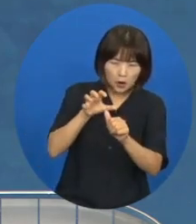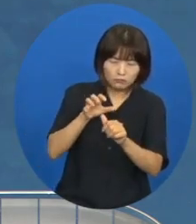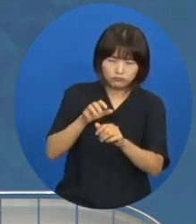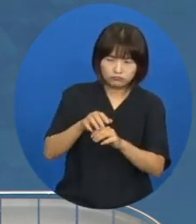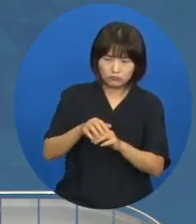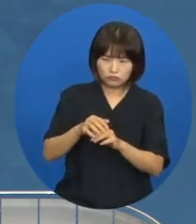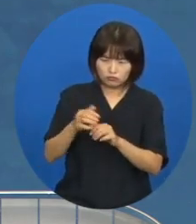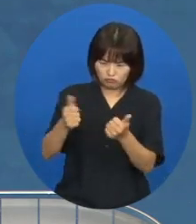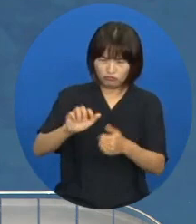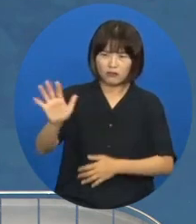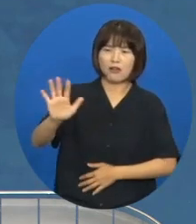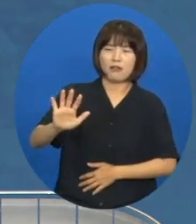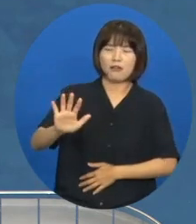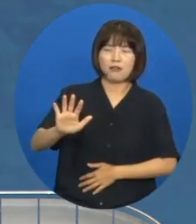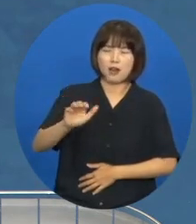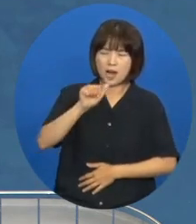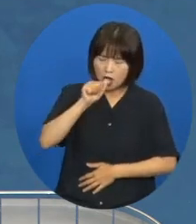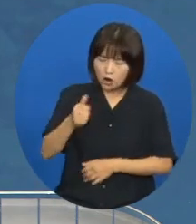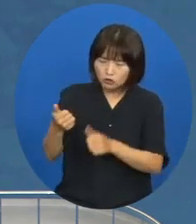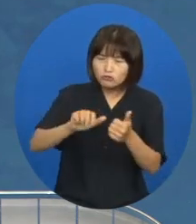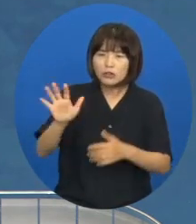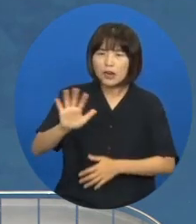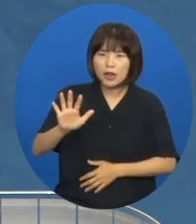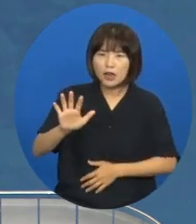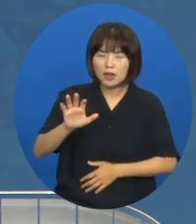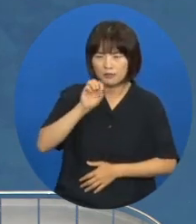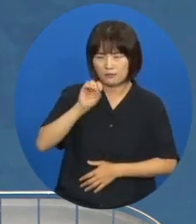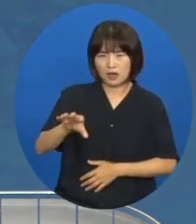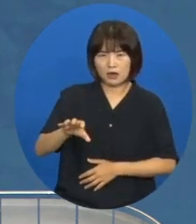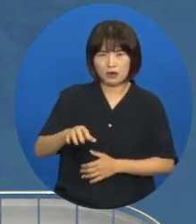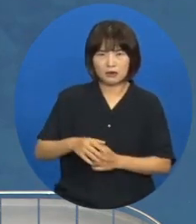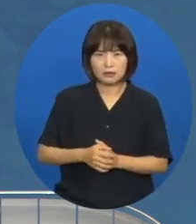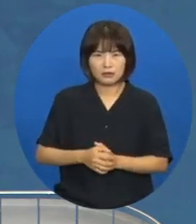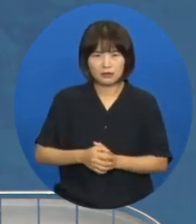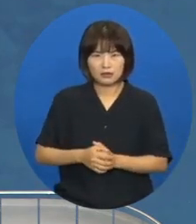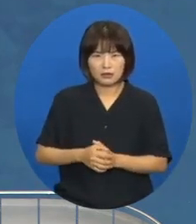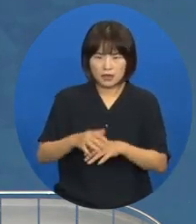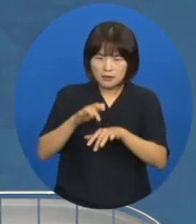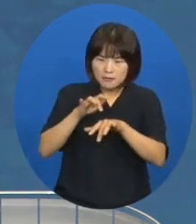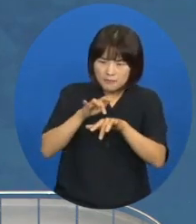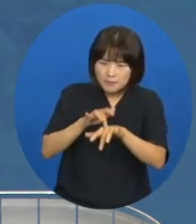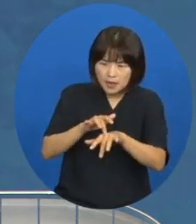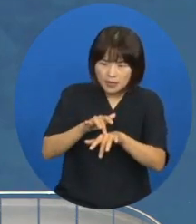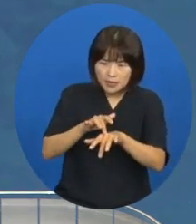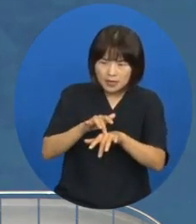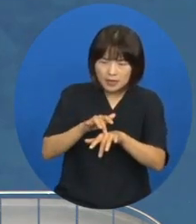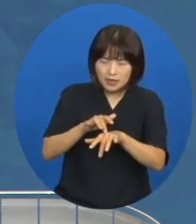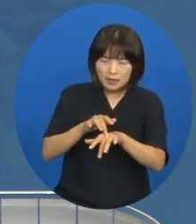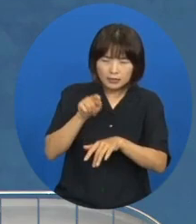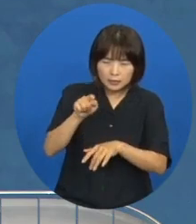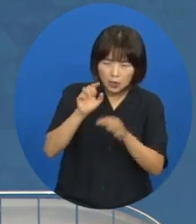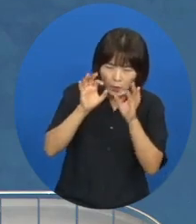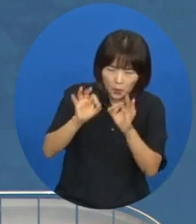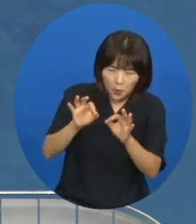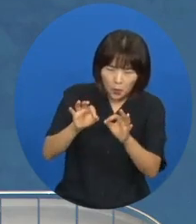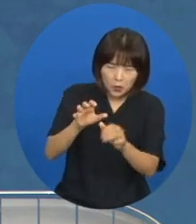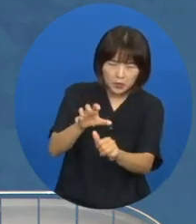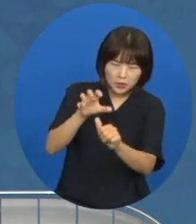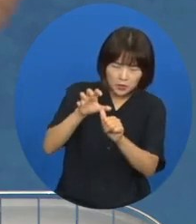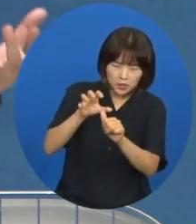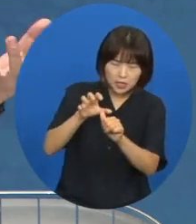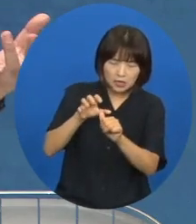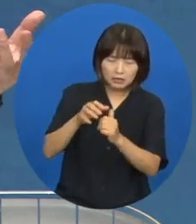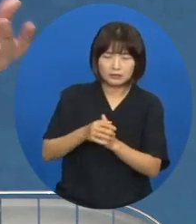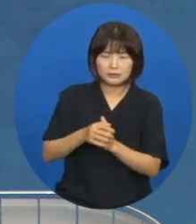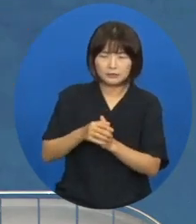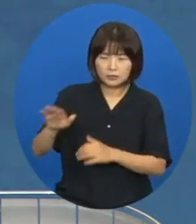않아. 마귀가 괜히 우리에게 그렇게 미혹하는 거 아니에요. 틈이 있으니까. 우리 마음이 거의 반